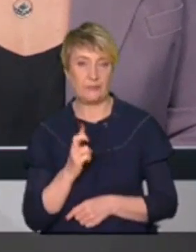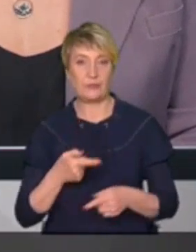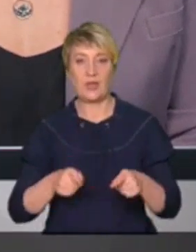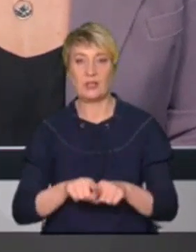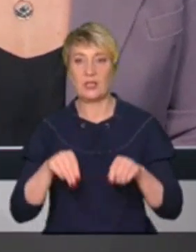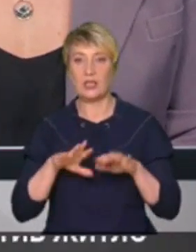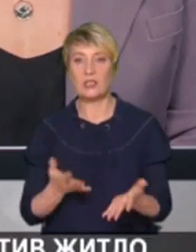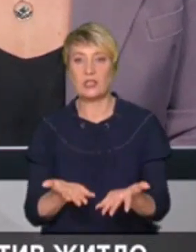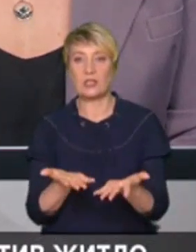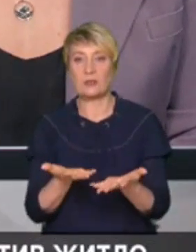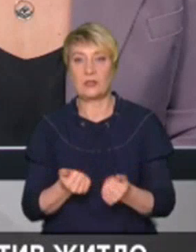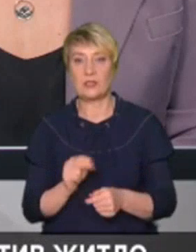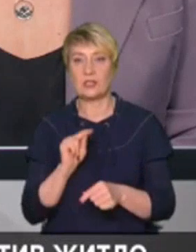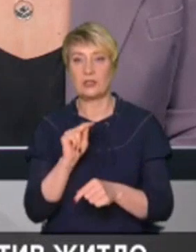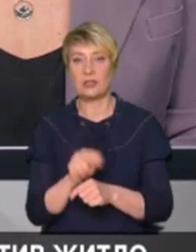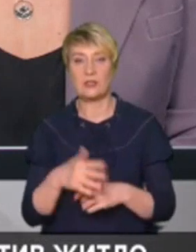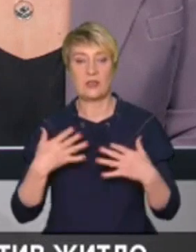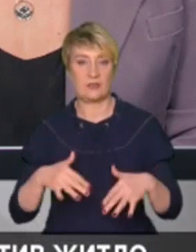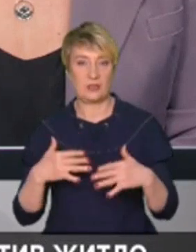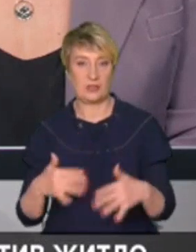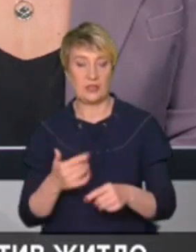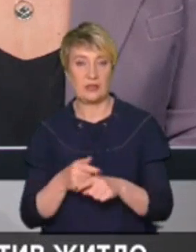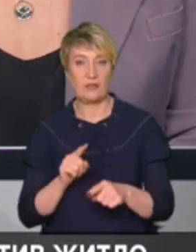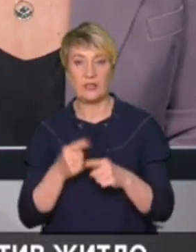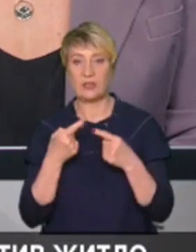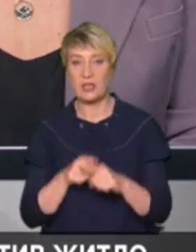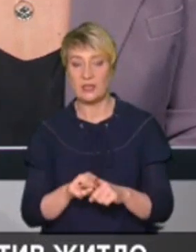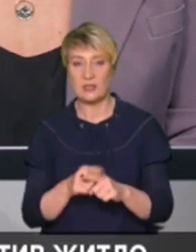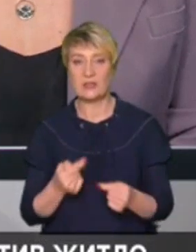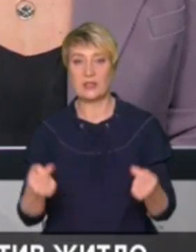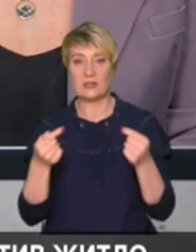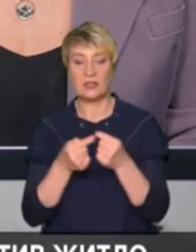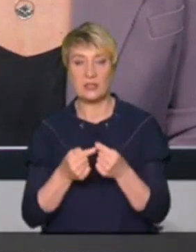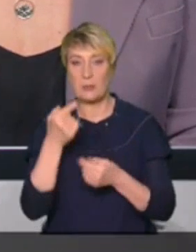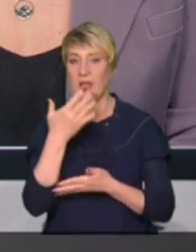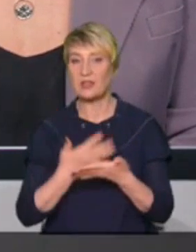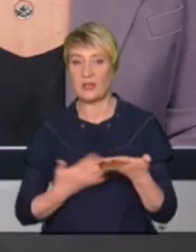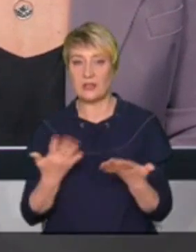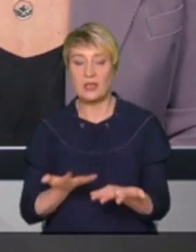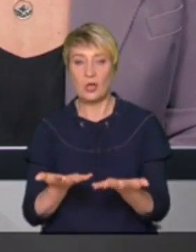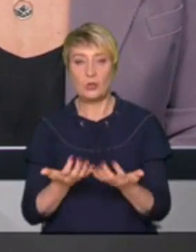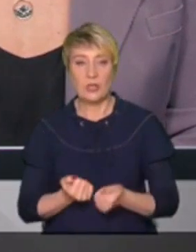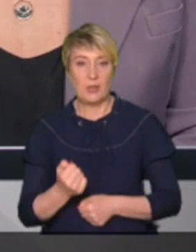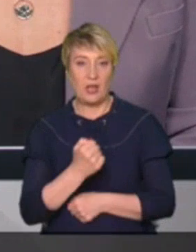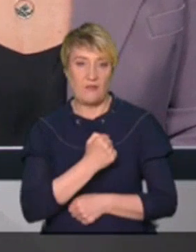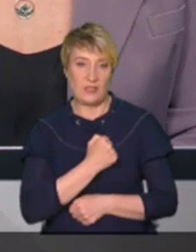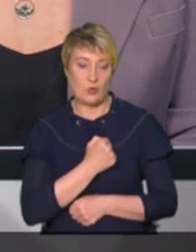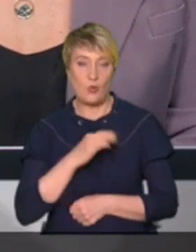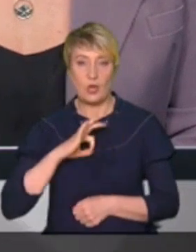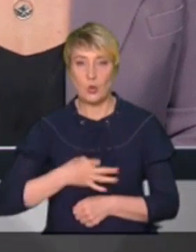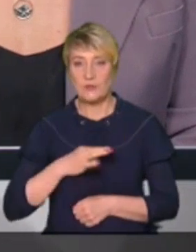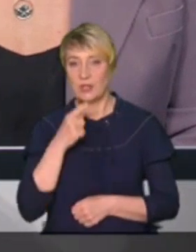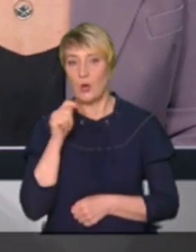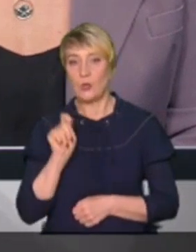росіяни прийняли через великі втрати побратимів і техніки, адже згідно з даними, які отримала військова розвідка України, станом